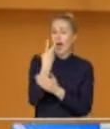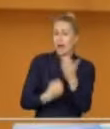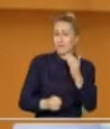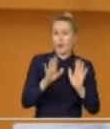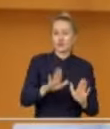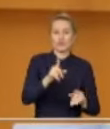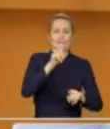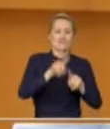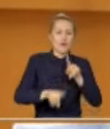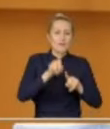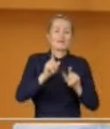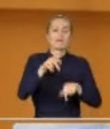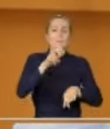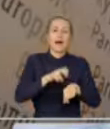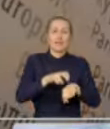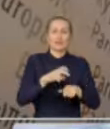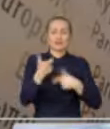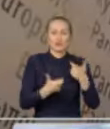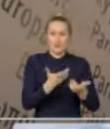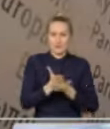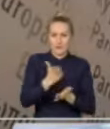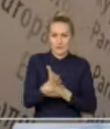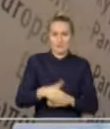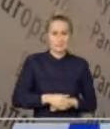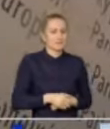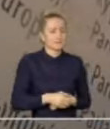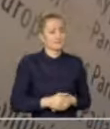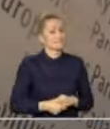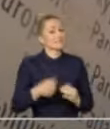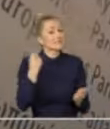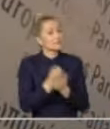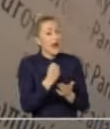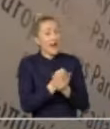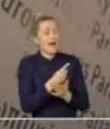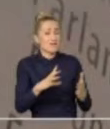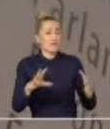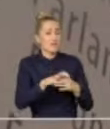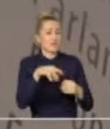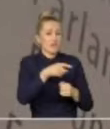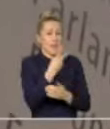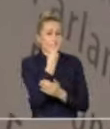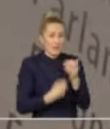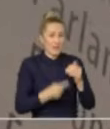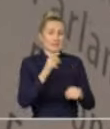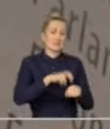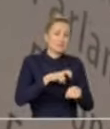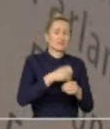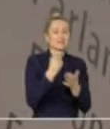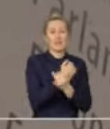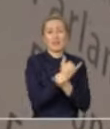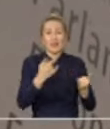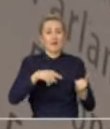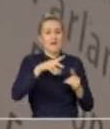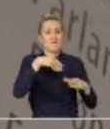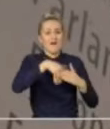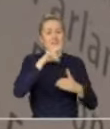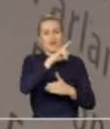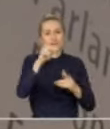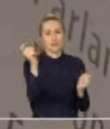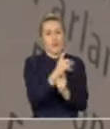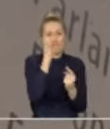normalne świadczenie medyczne. Kwestie związane z prawem aborcyjnym są wewnętrzną sprawą państw członkowskich Unii Europejskiej,